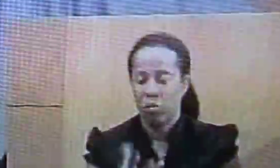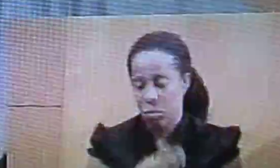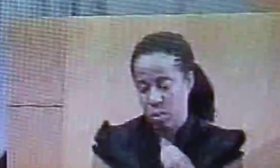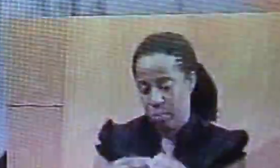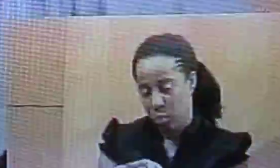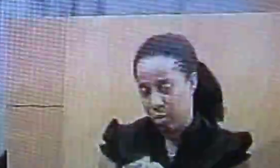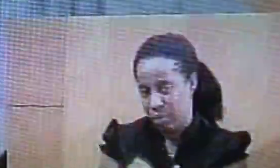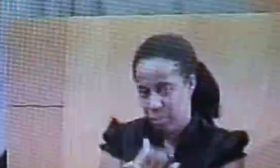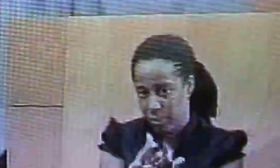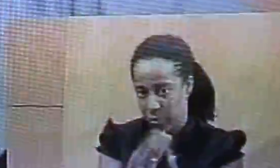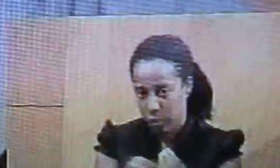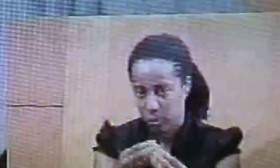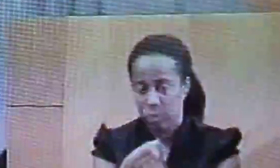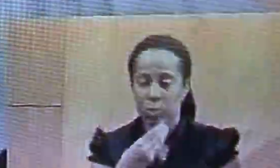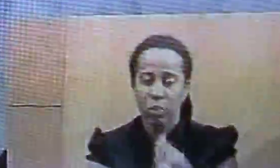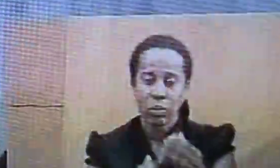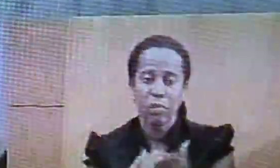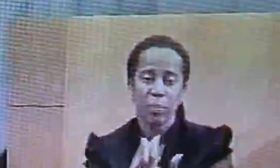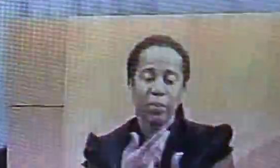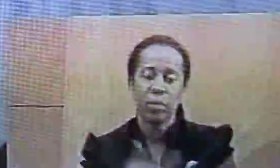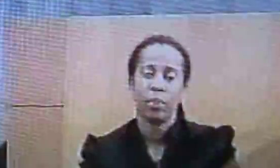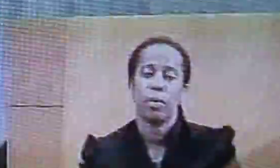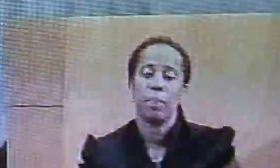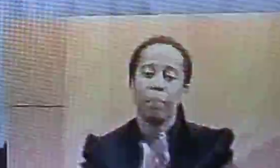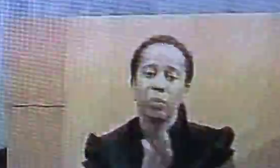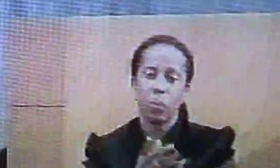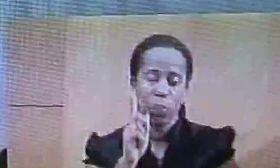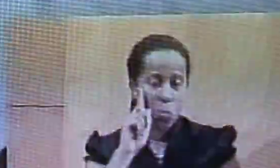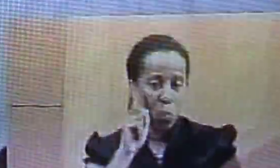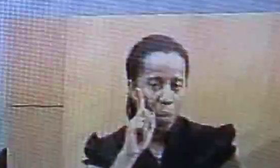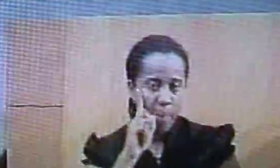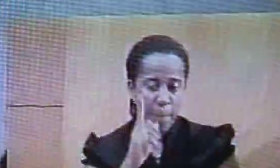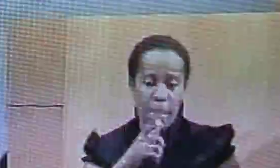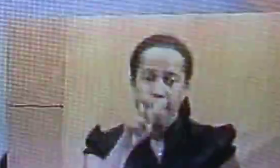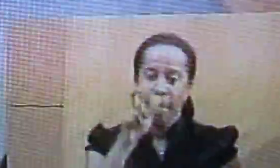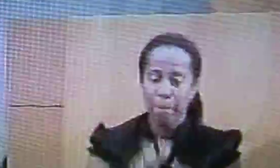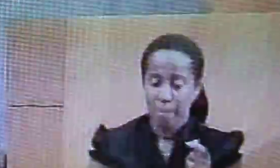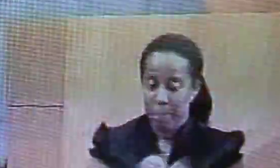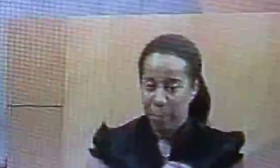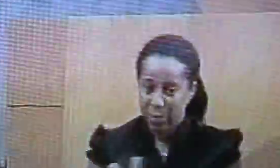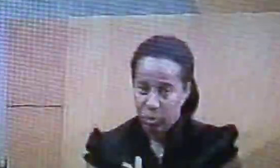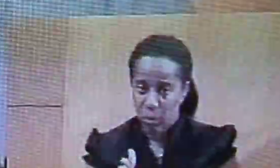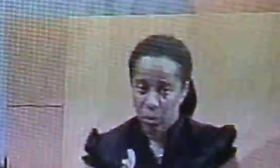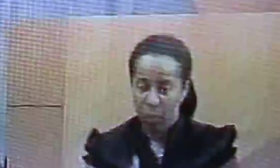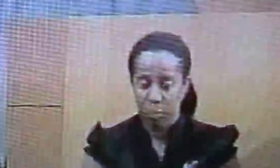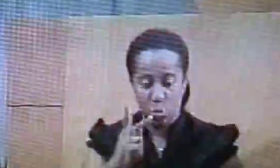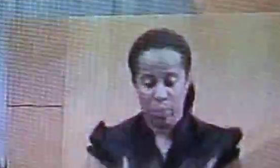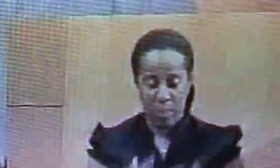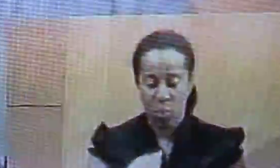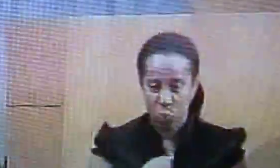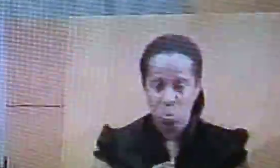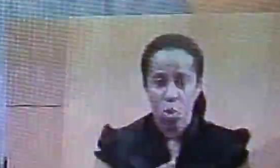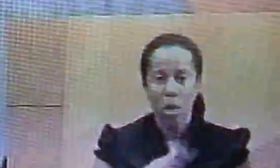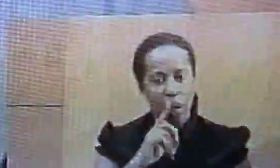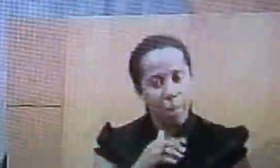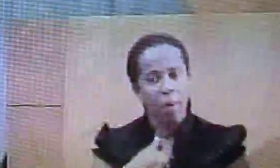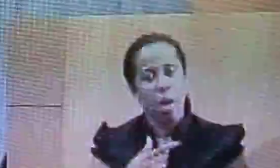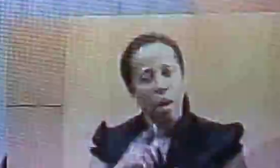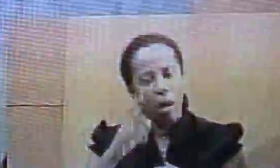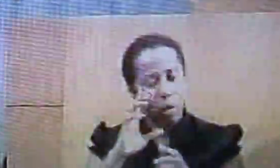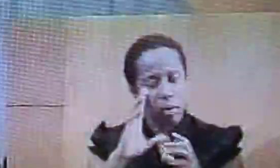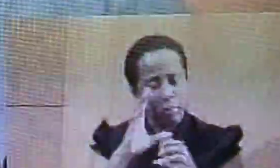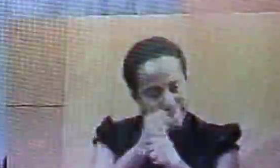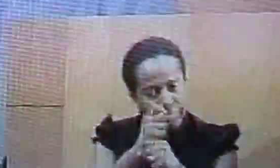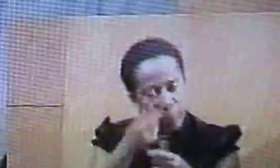points. Parce que personne plus que nous n'est attaché à la formation. J'ai